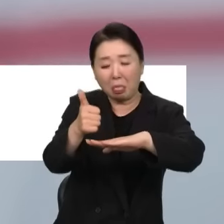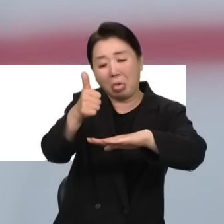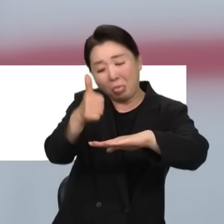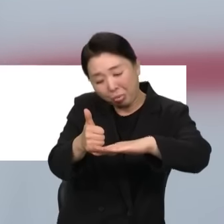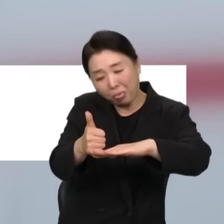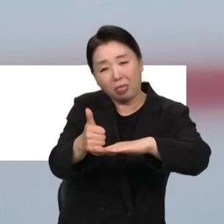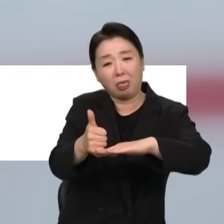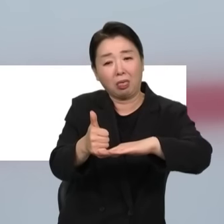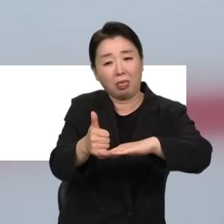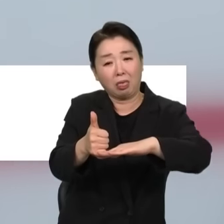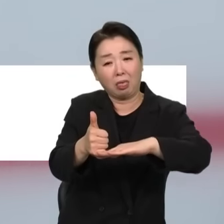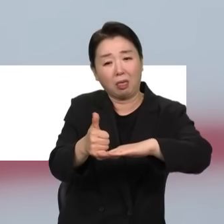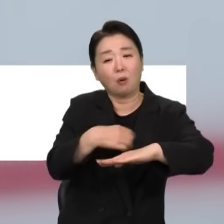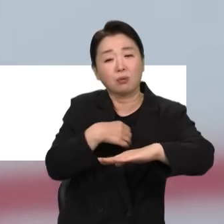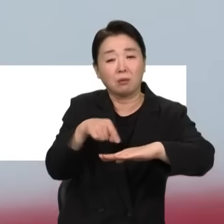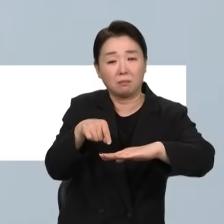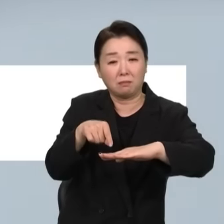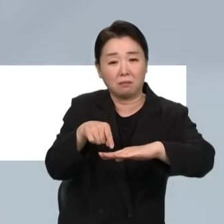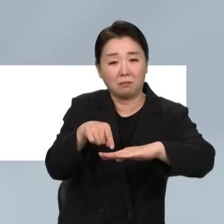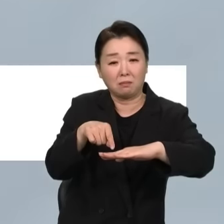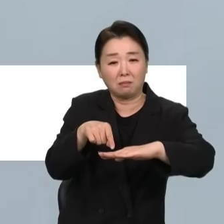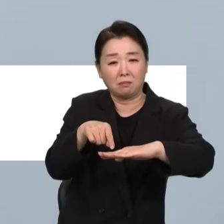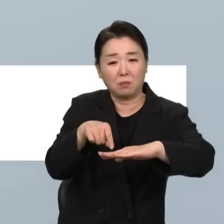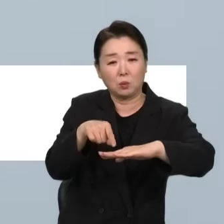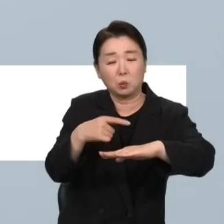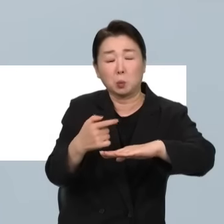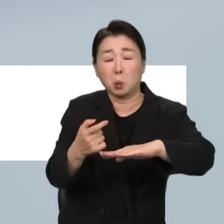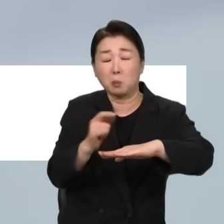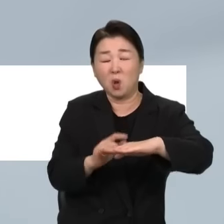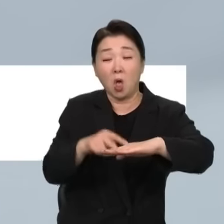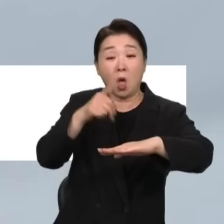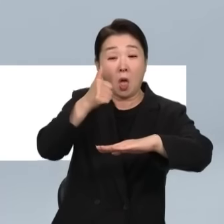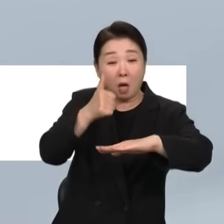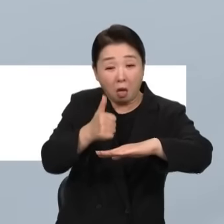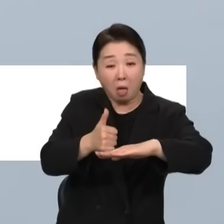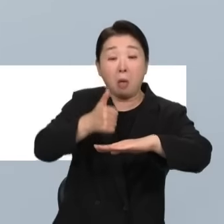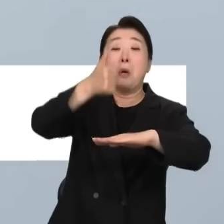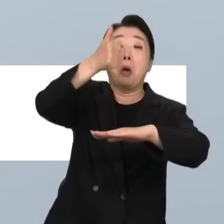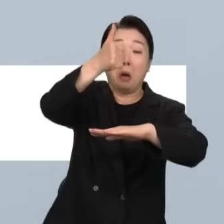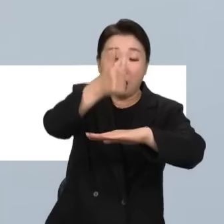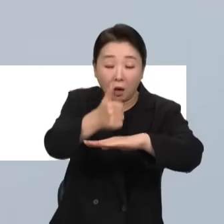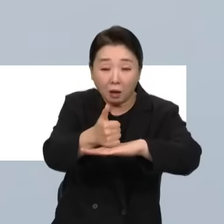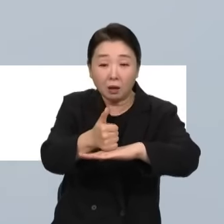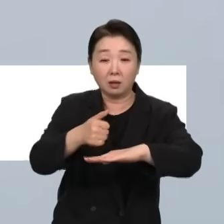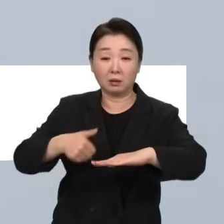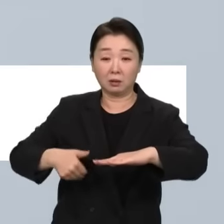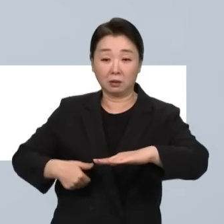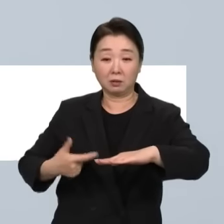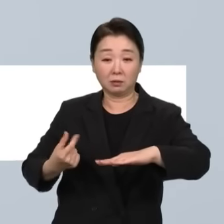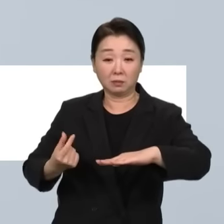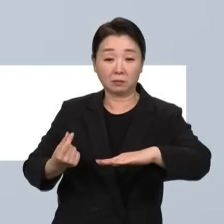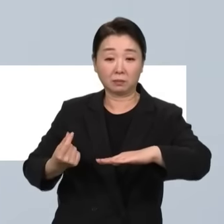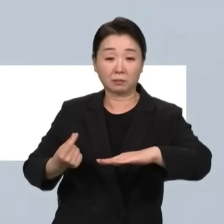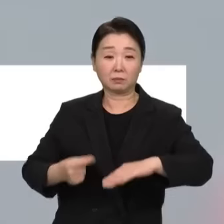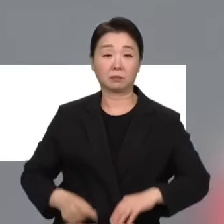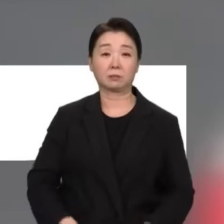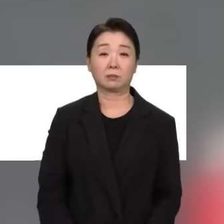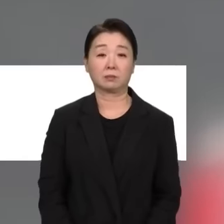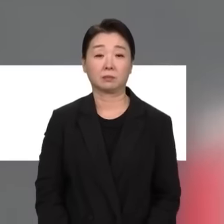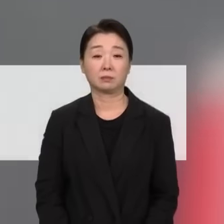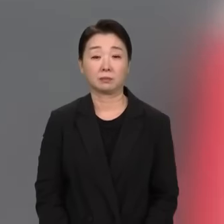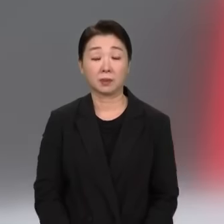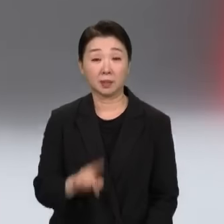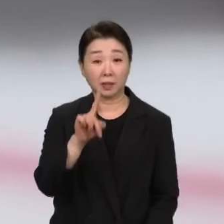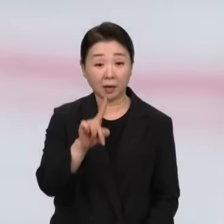가장자리로 떨어질 수가 있기 때문에 조금 더 도약을 해서 저 가운데를 뛸 수 있게끔 그렇게 해야 될 것 같습니다.